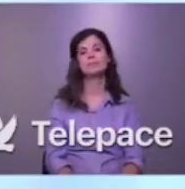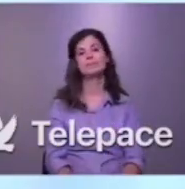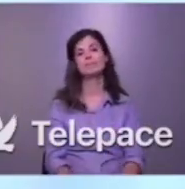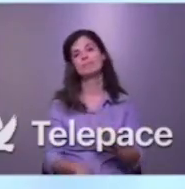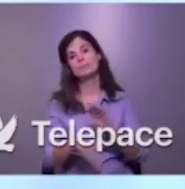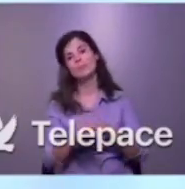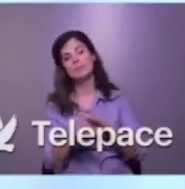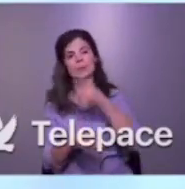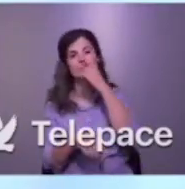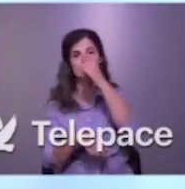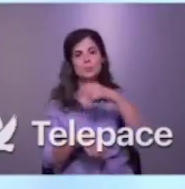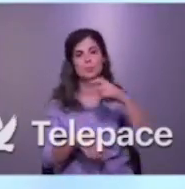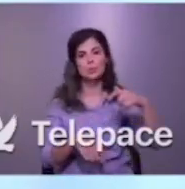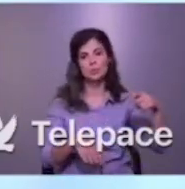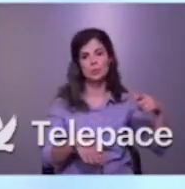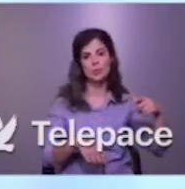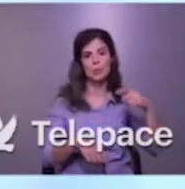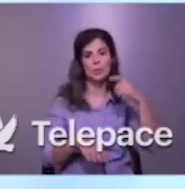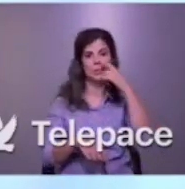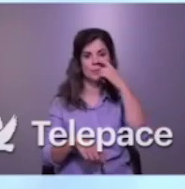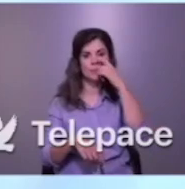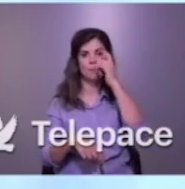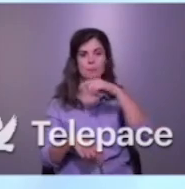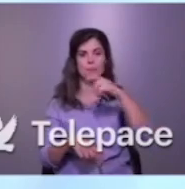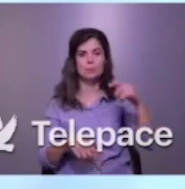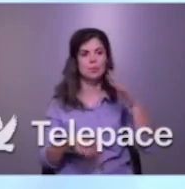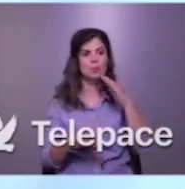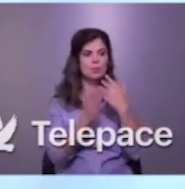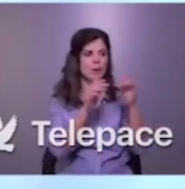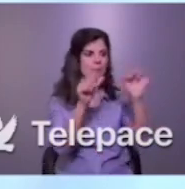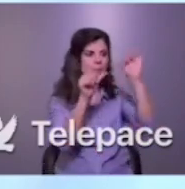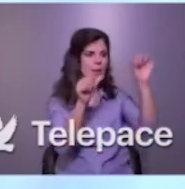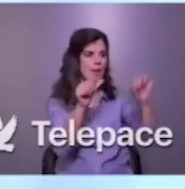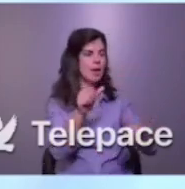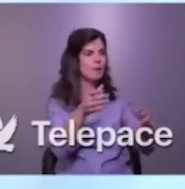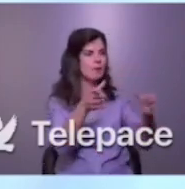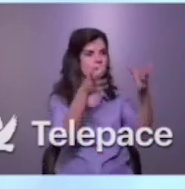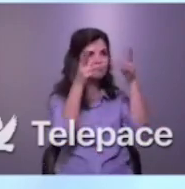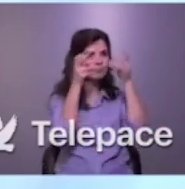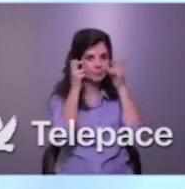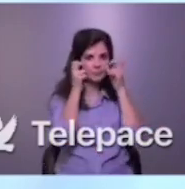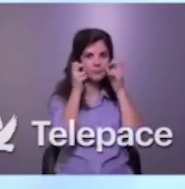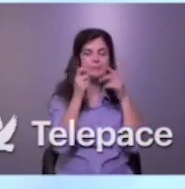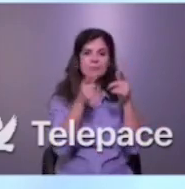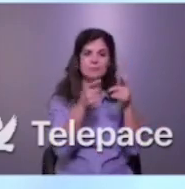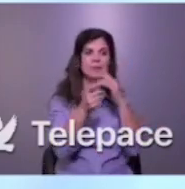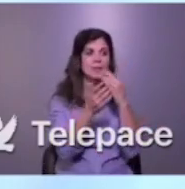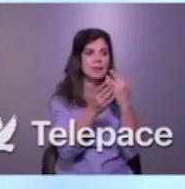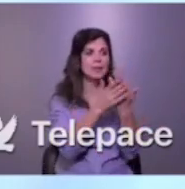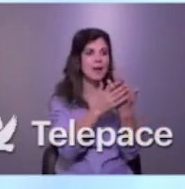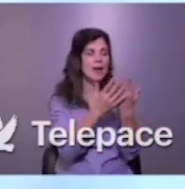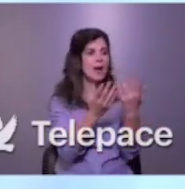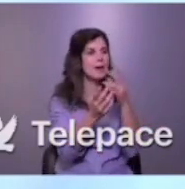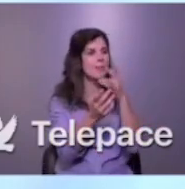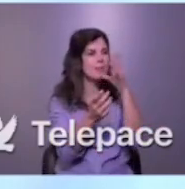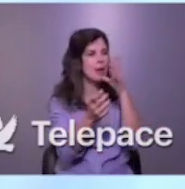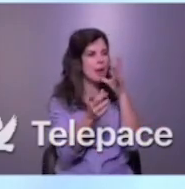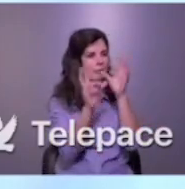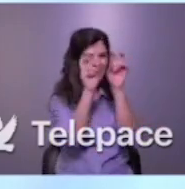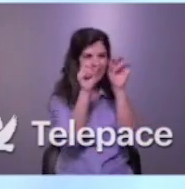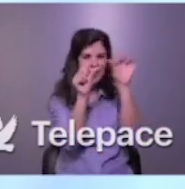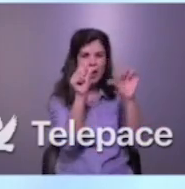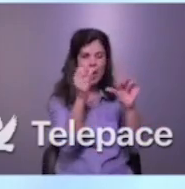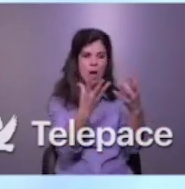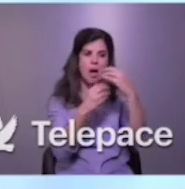Per coloro che si proclamano ascoltatori della parola, perché aprano dentro di sé lo